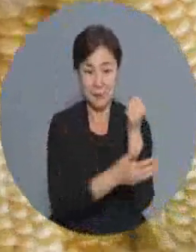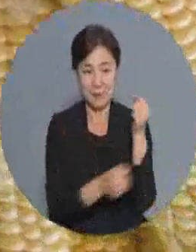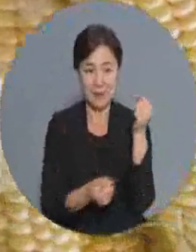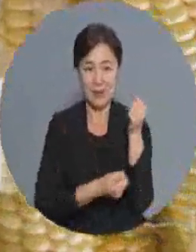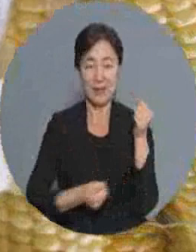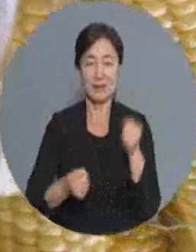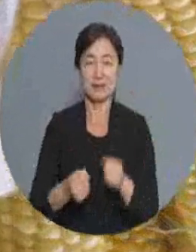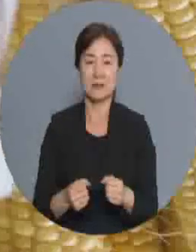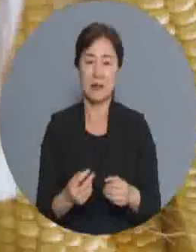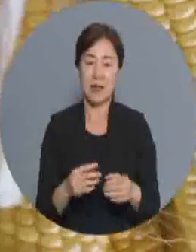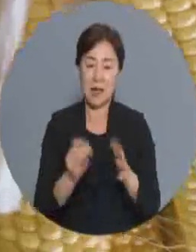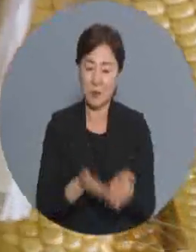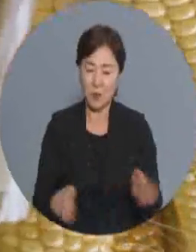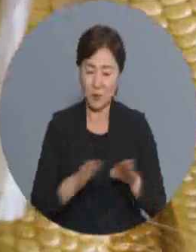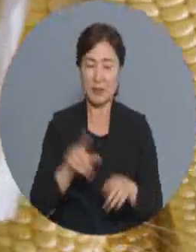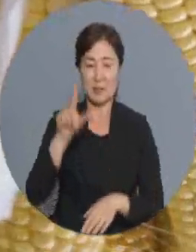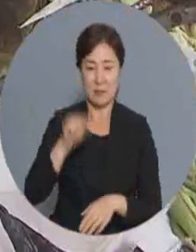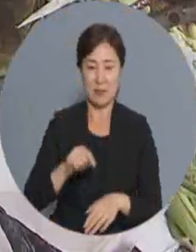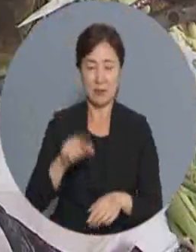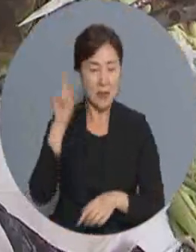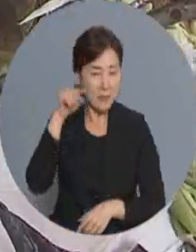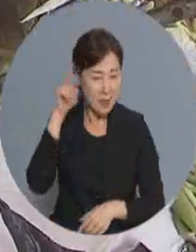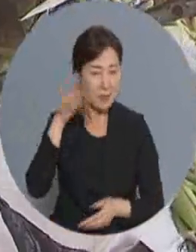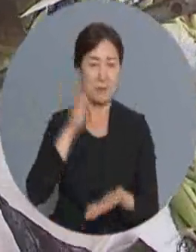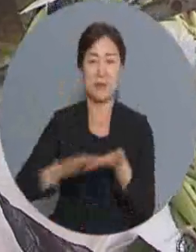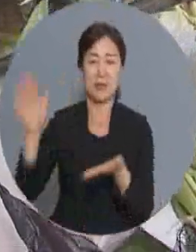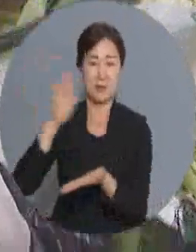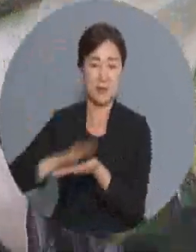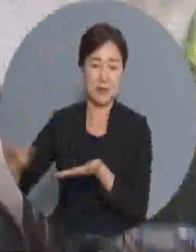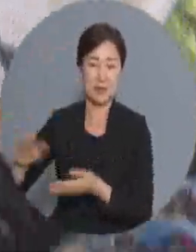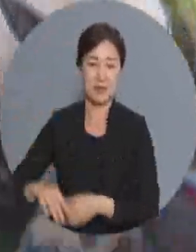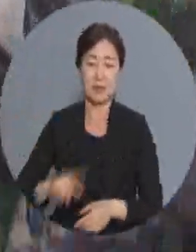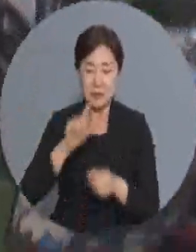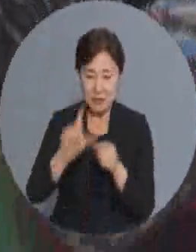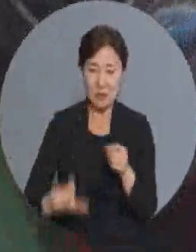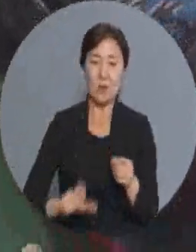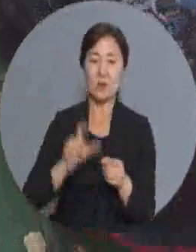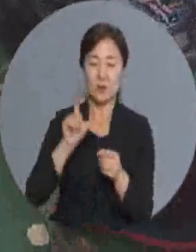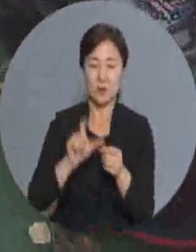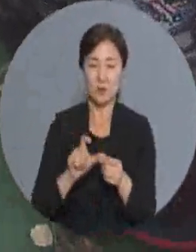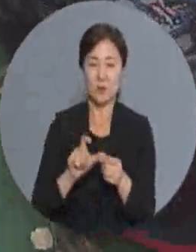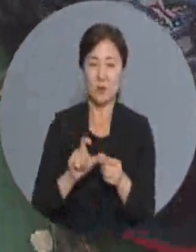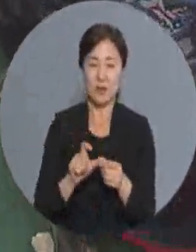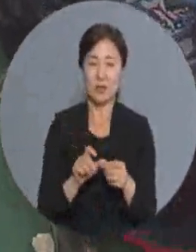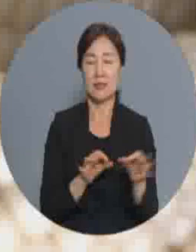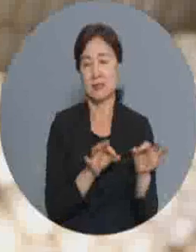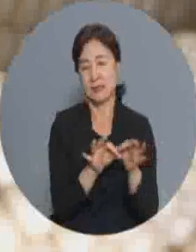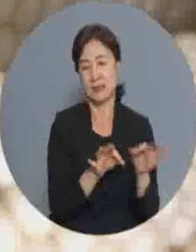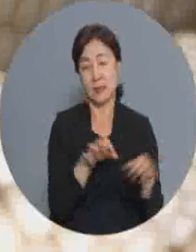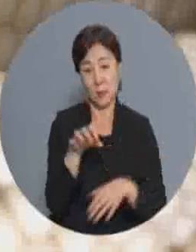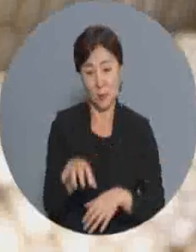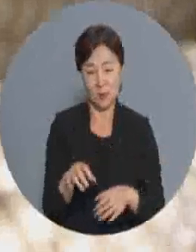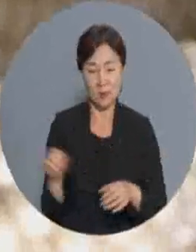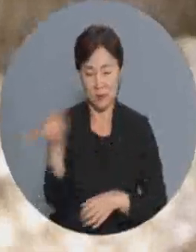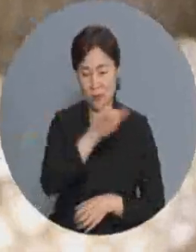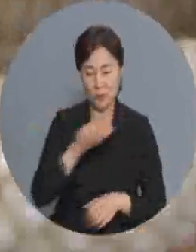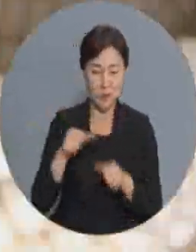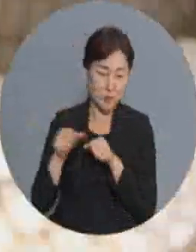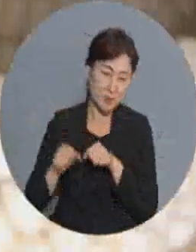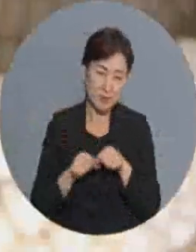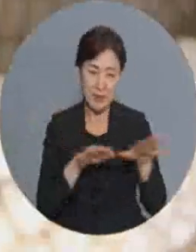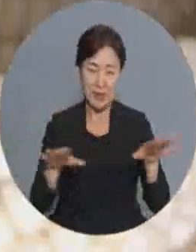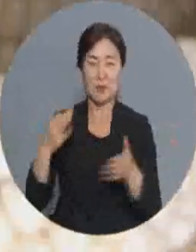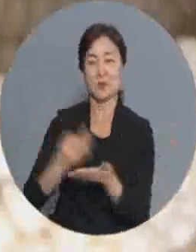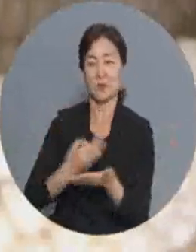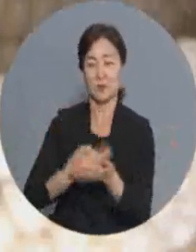만 원, 매일 완판입니다. 15년 동안 자리를 지킨 할머니 장터는 전국으로 알려져 농가 소득에도